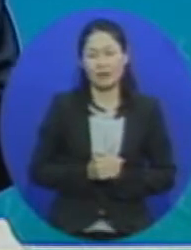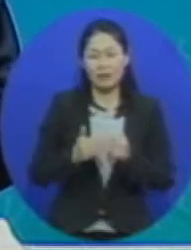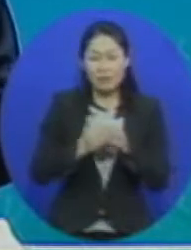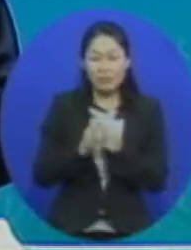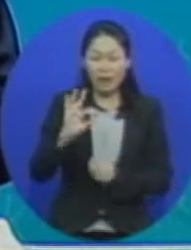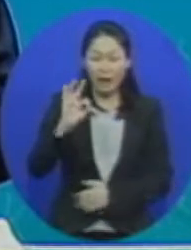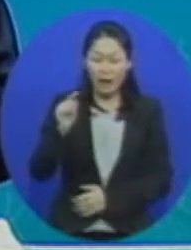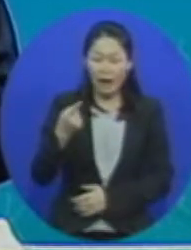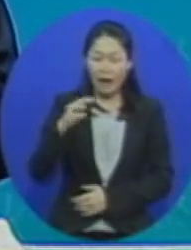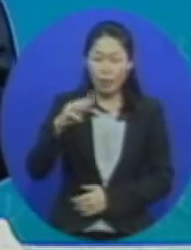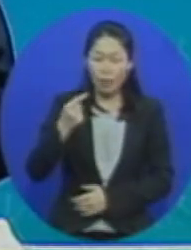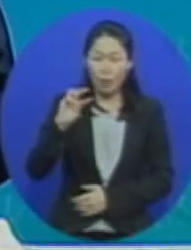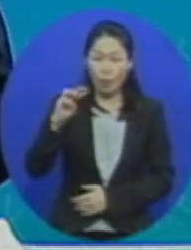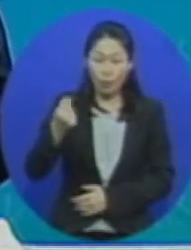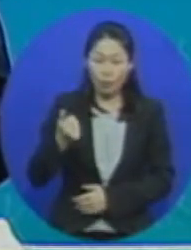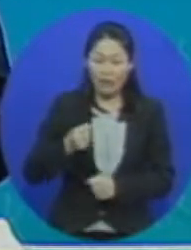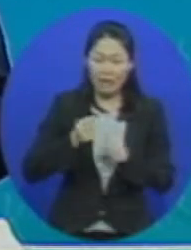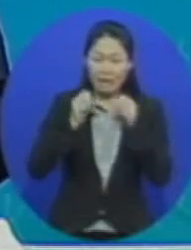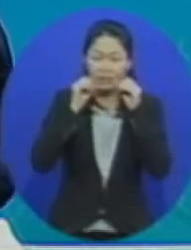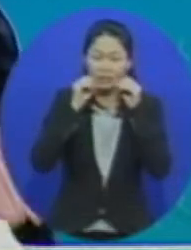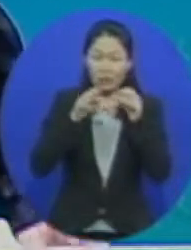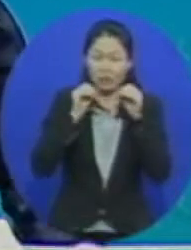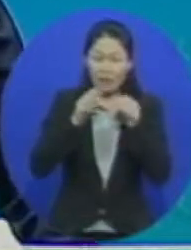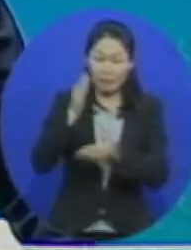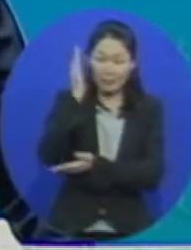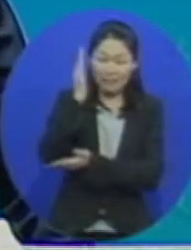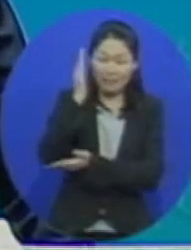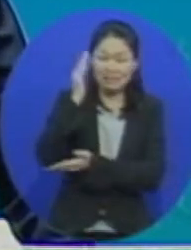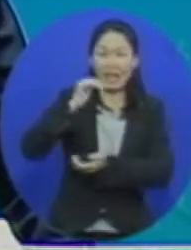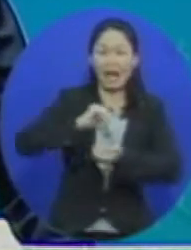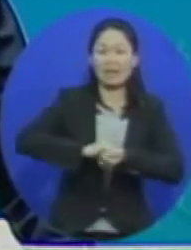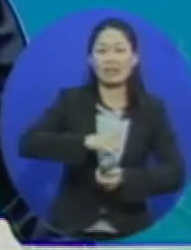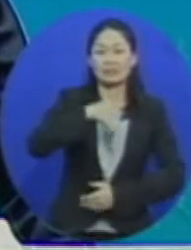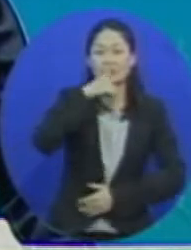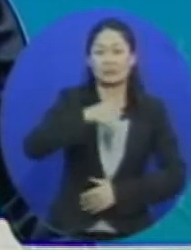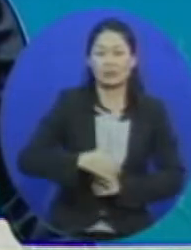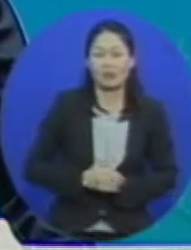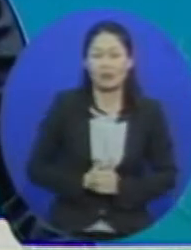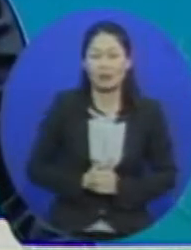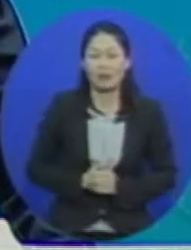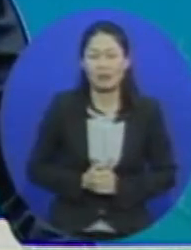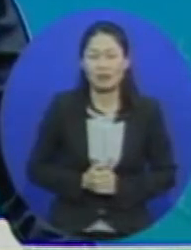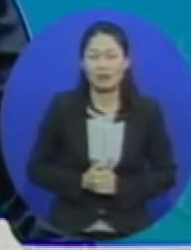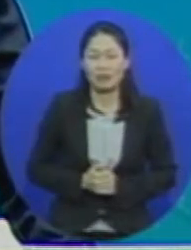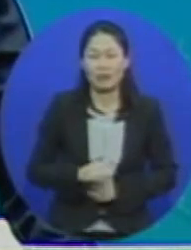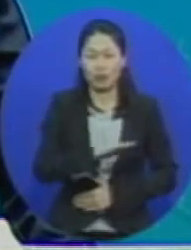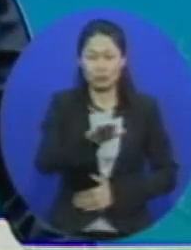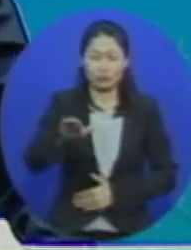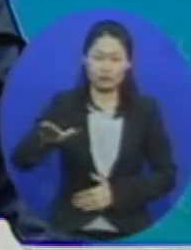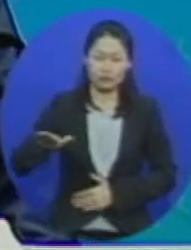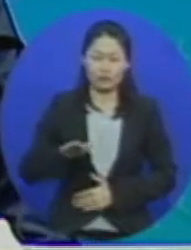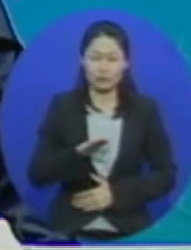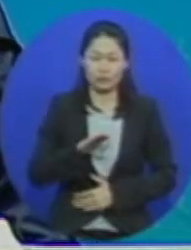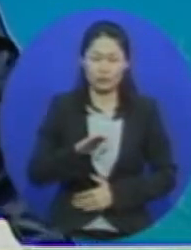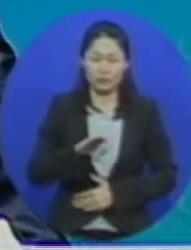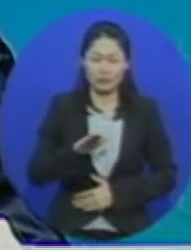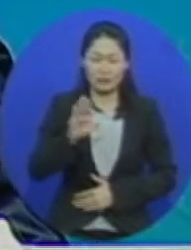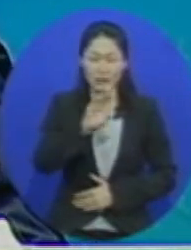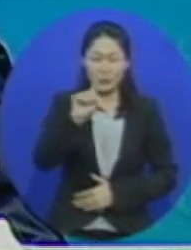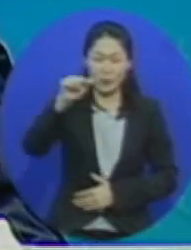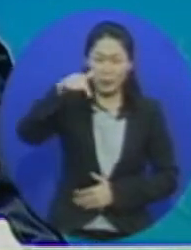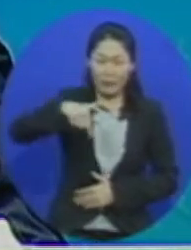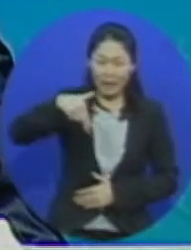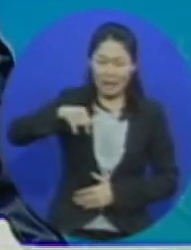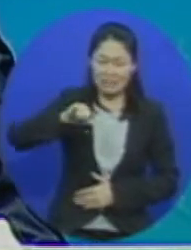그래서 아볼로 가 전하는 메세지 에는 한계가 있었던 거죠 여러분 박지성 선수 다 잘